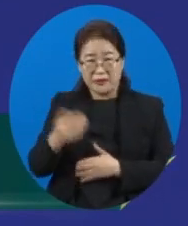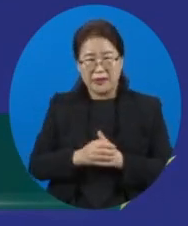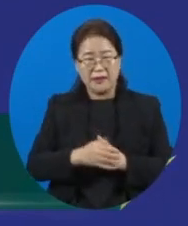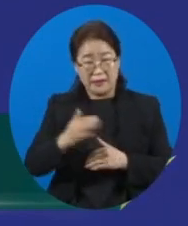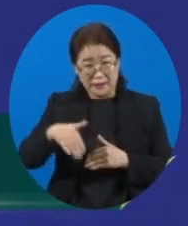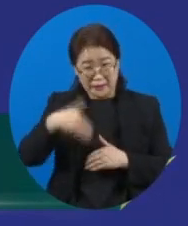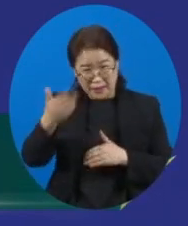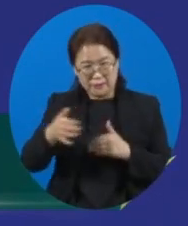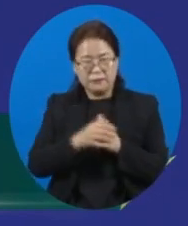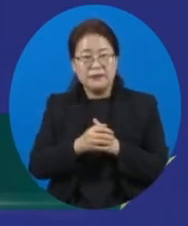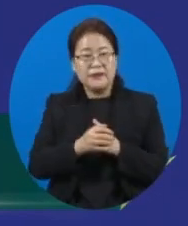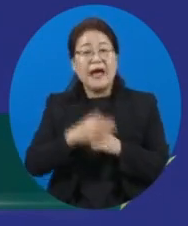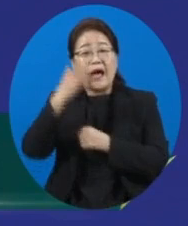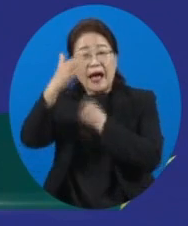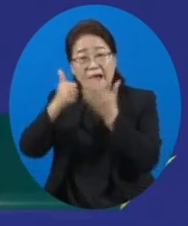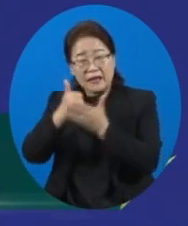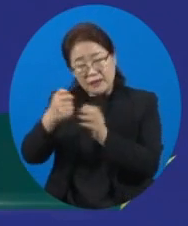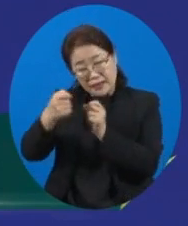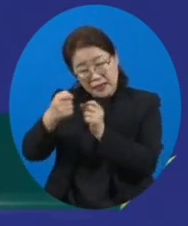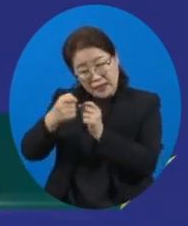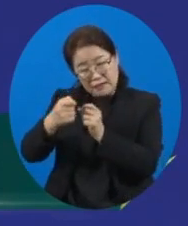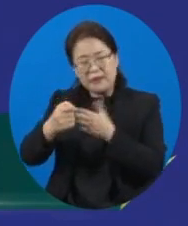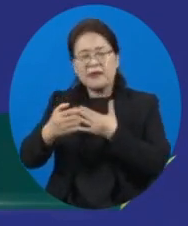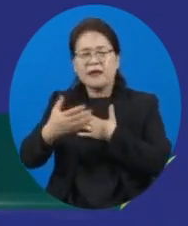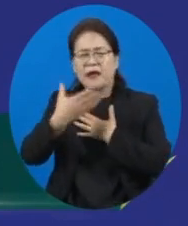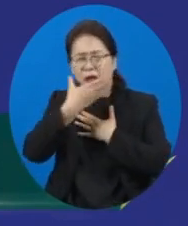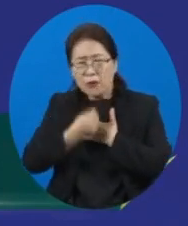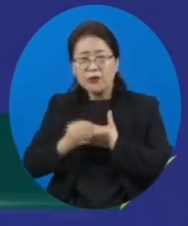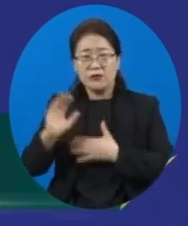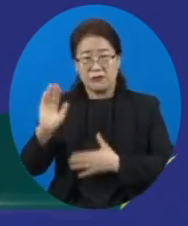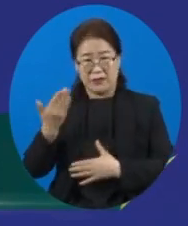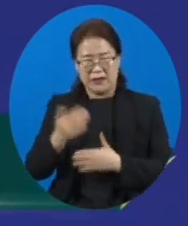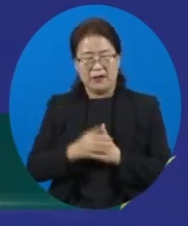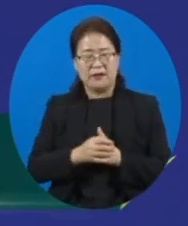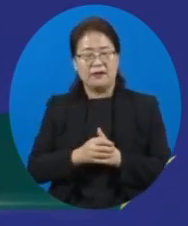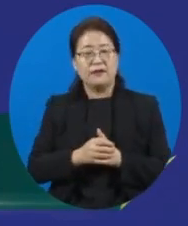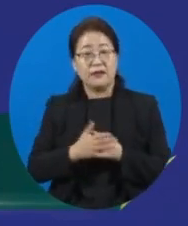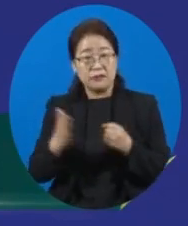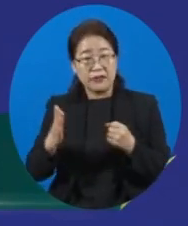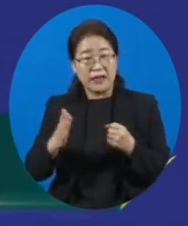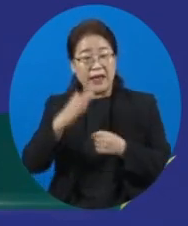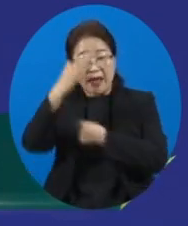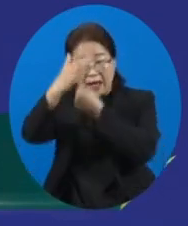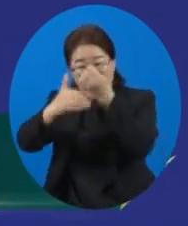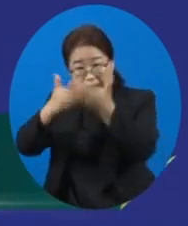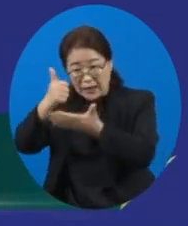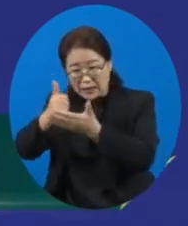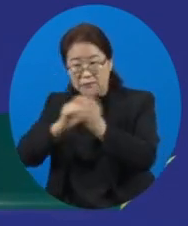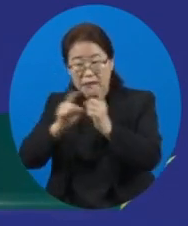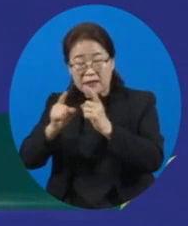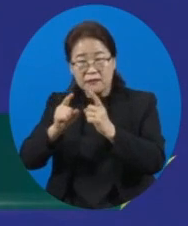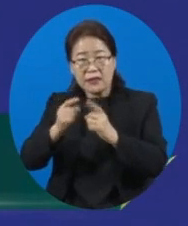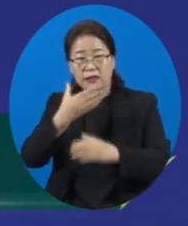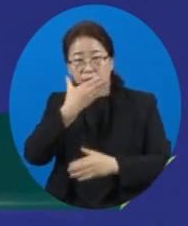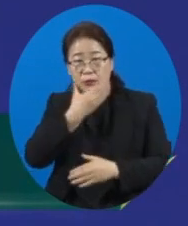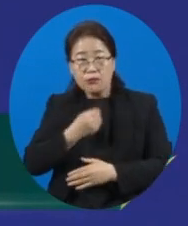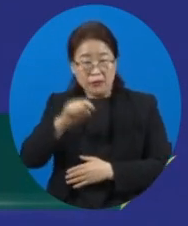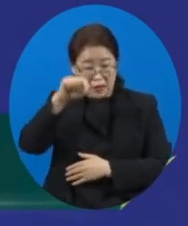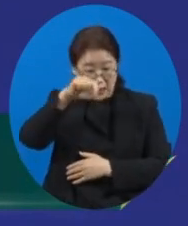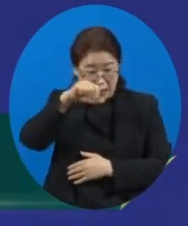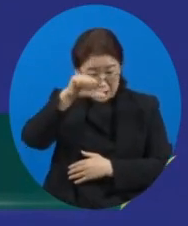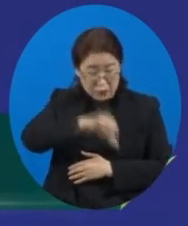읽어볼까요? 다 같이요. 하나님께 가까이함이 내게 복이라. 그래서 하나님이 말씀하시는 복과